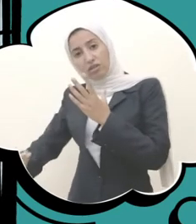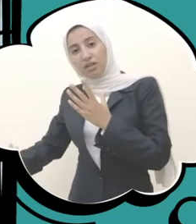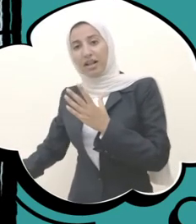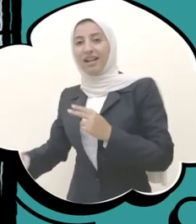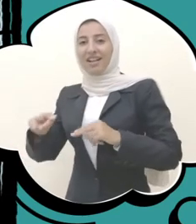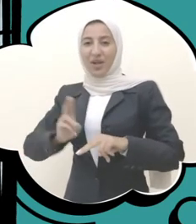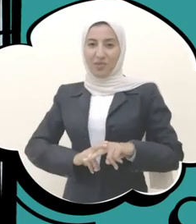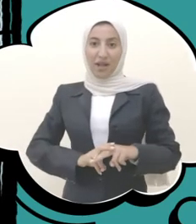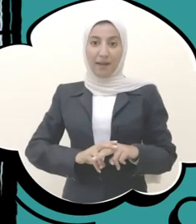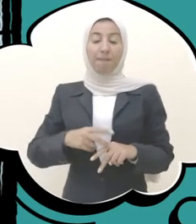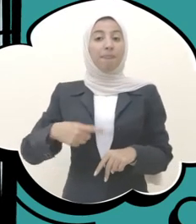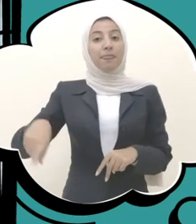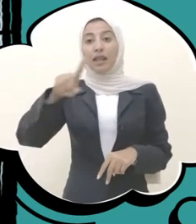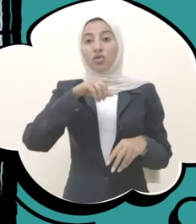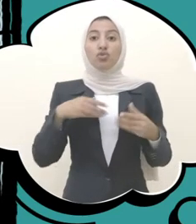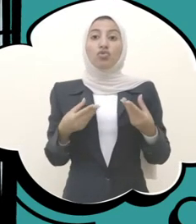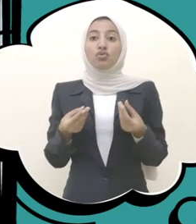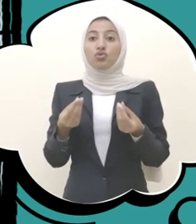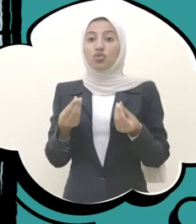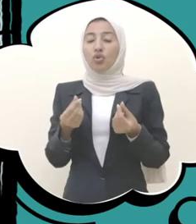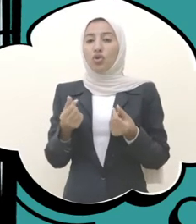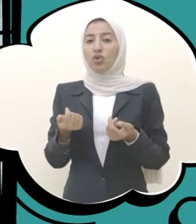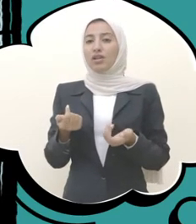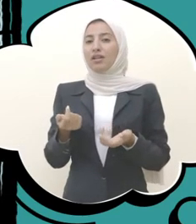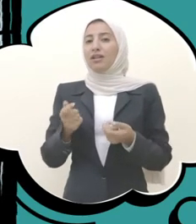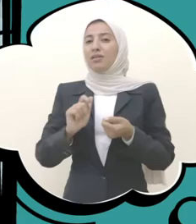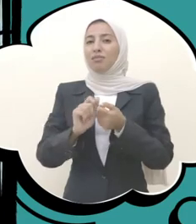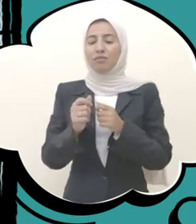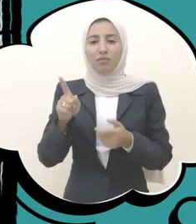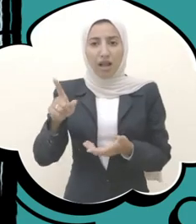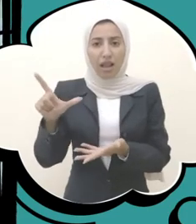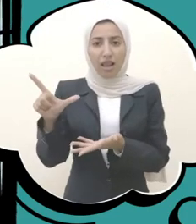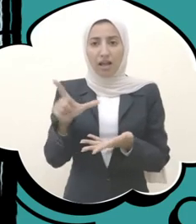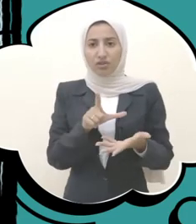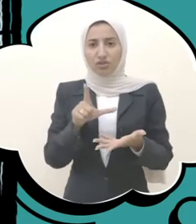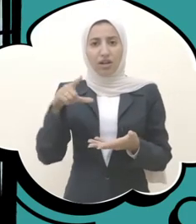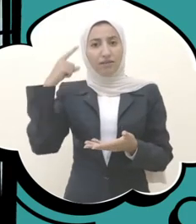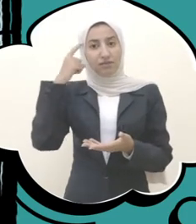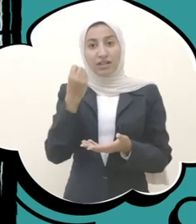واللاجئين الجداد بلطف وحسن نية العائلات يلي تآلفت